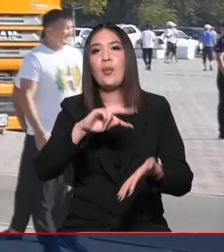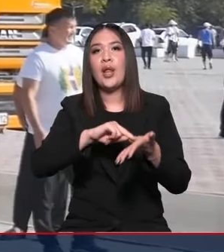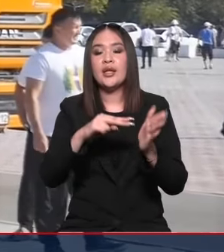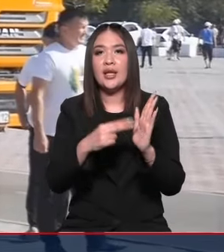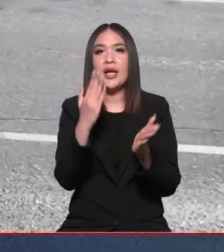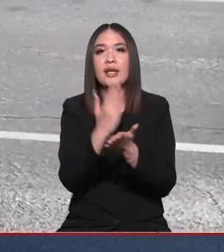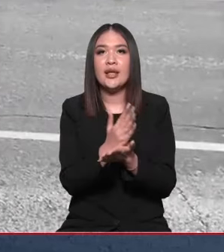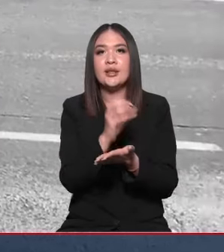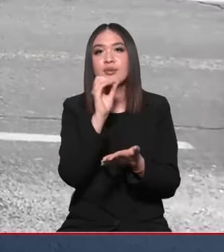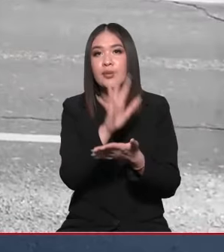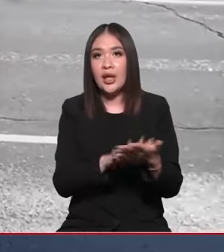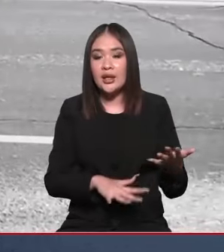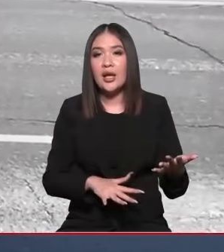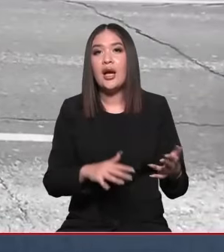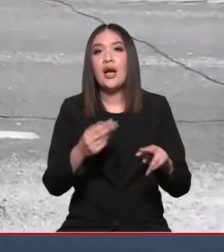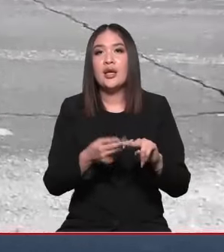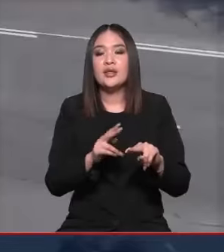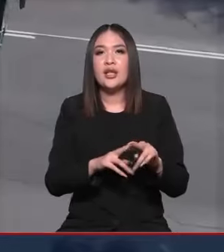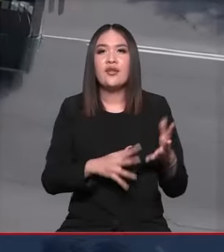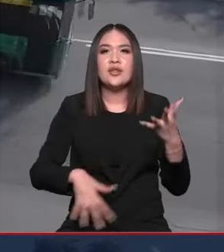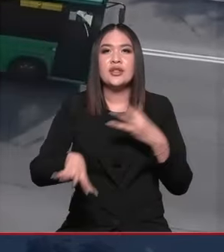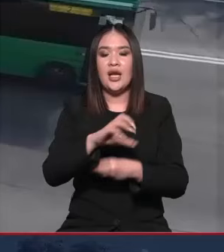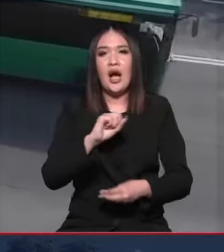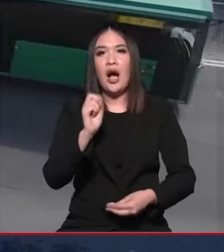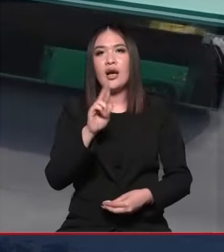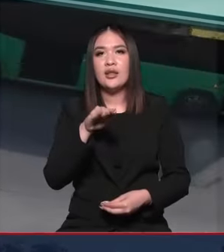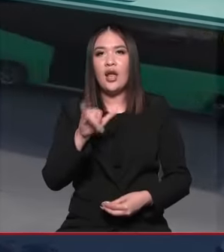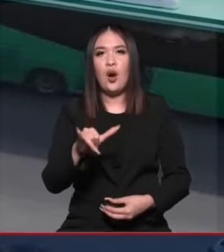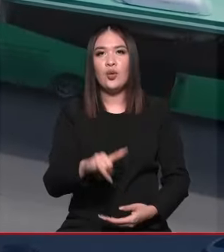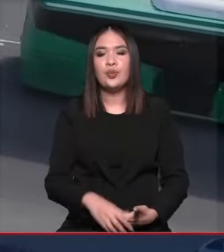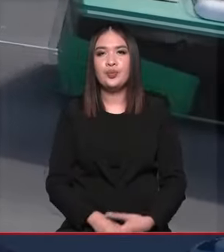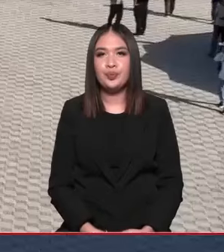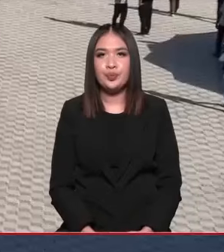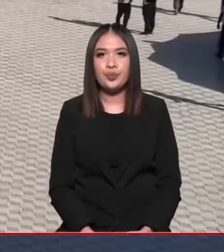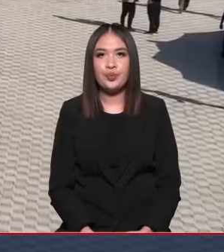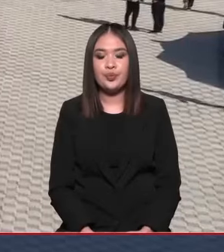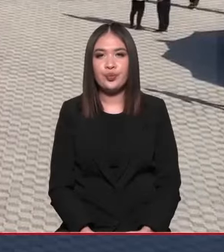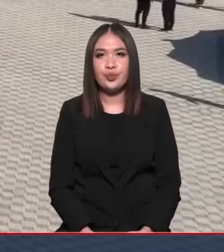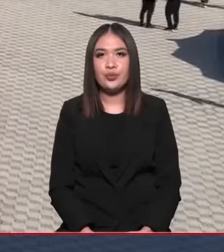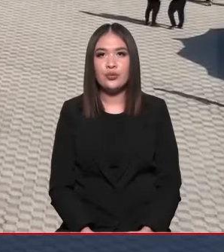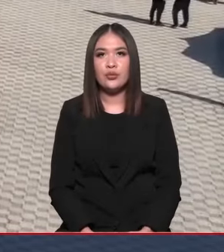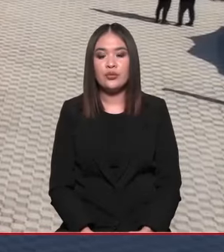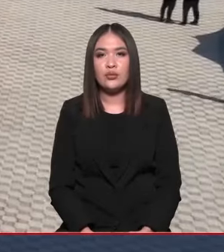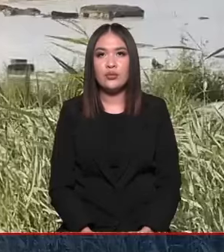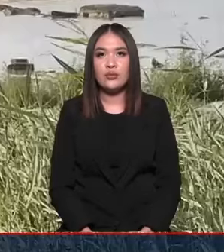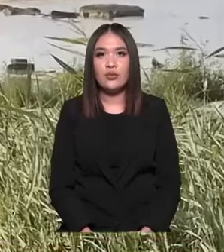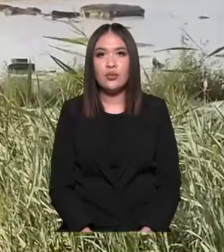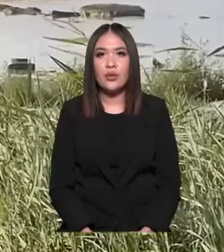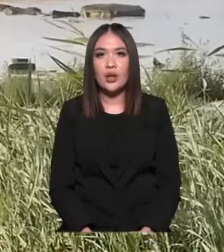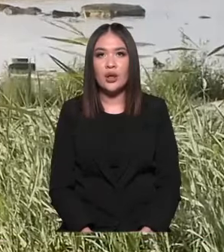и готовые участники. А это практически весь Актау. Шудин Саидов, Айман Нурмахамбет, Абзал Турабеков, Жибек Жолы, Актау.